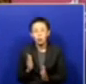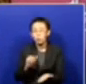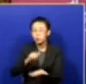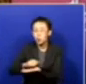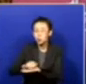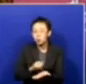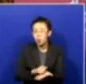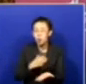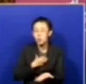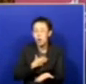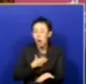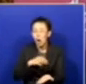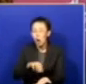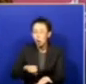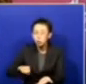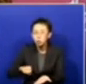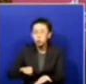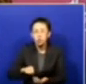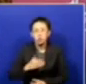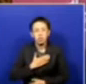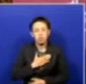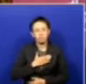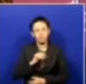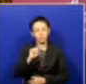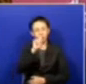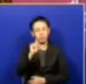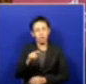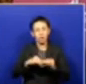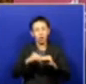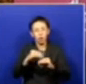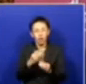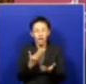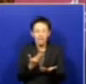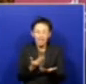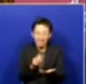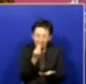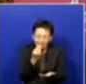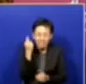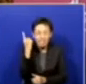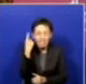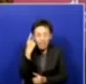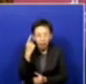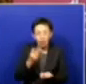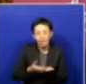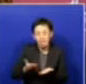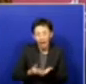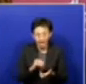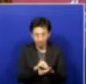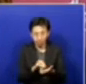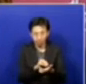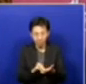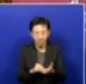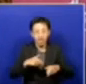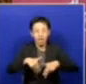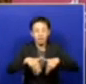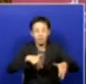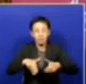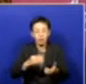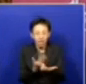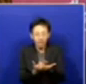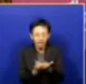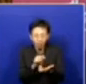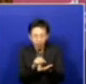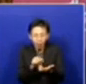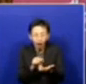าพอยู่แล้วและทำให้ดิฉันอดคิดถึงโครงการชิมช็อปใช้ไม่ได้ค่ะว่าท่านยืมมือของพี่น้องประชาชนไปกดเงินภาษี